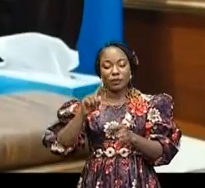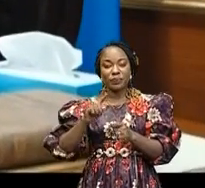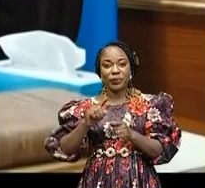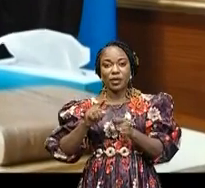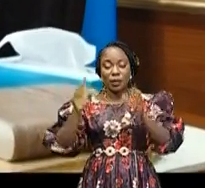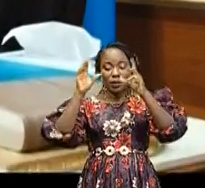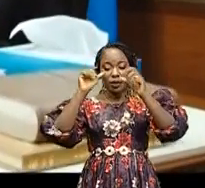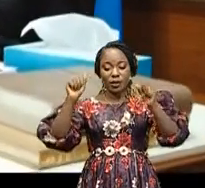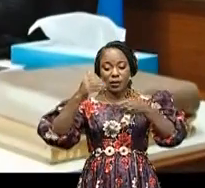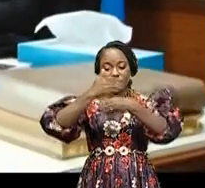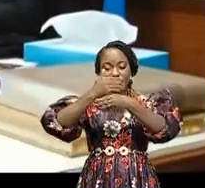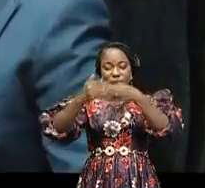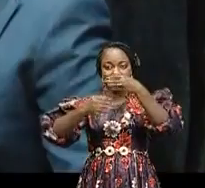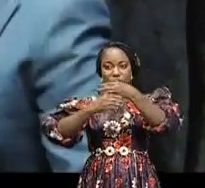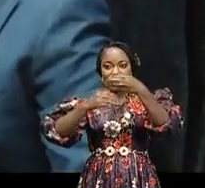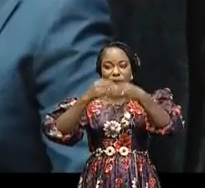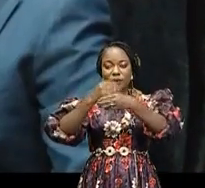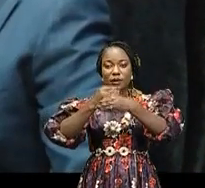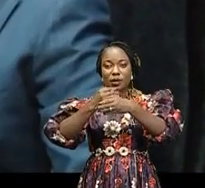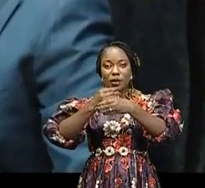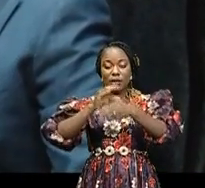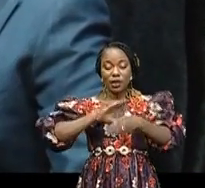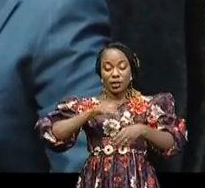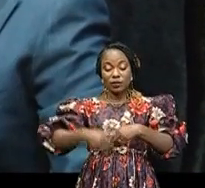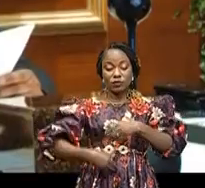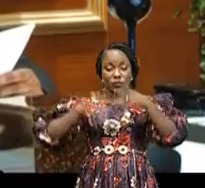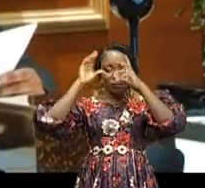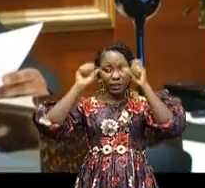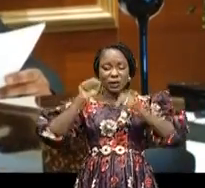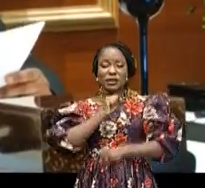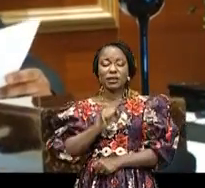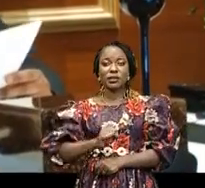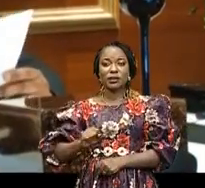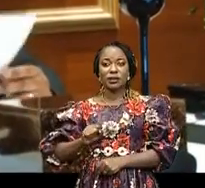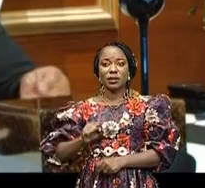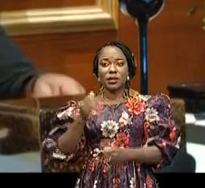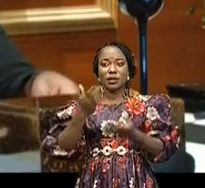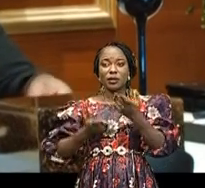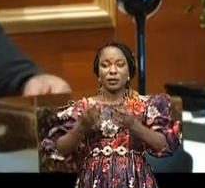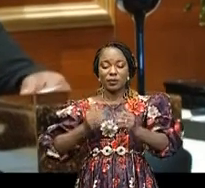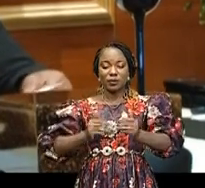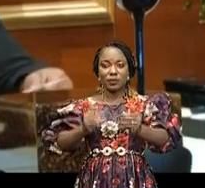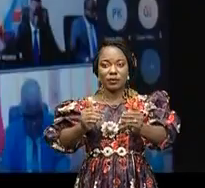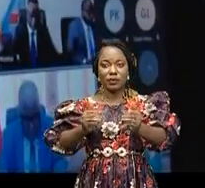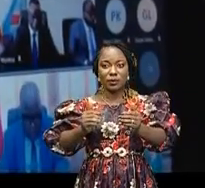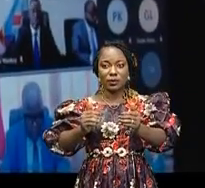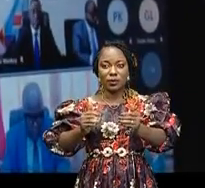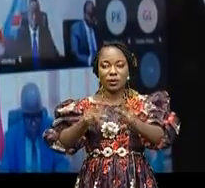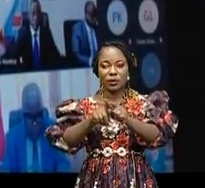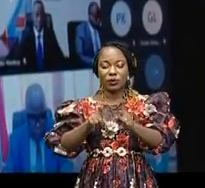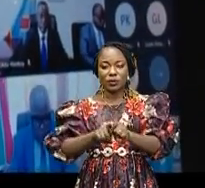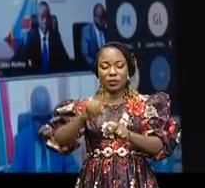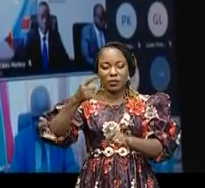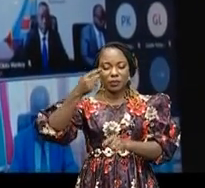premier président de la République, Joseph Kassavubu. Au regard de la dégradation continue du mausolée du